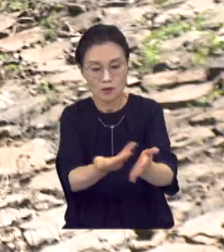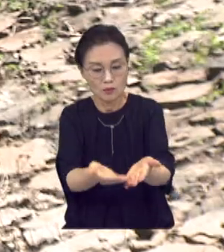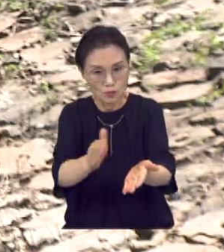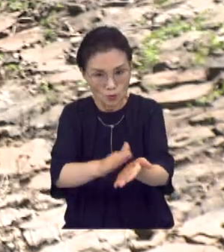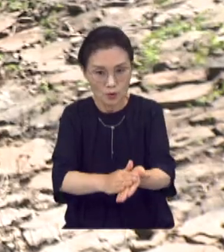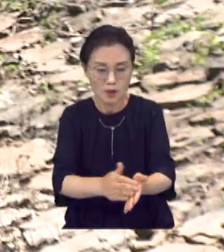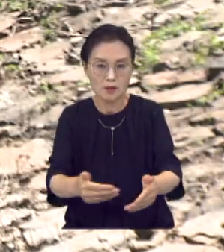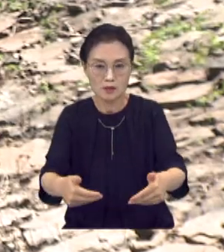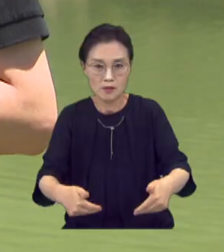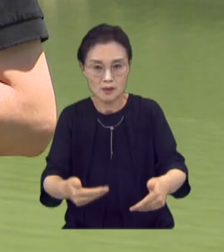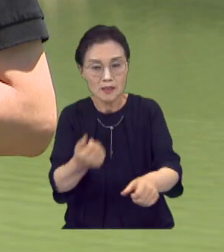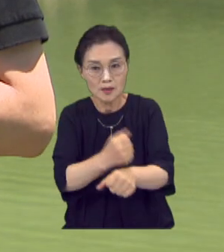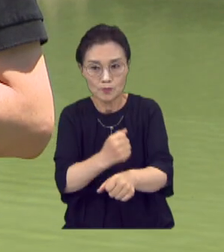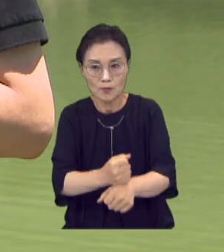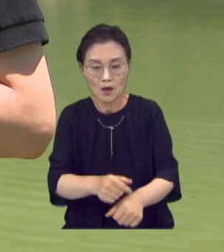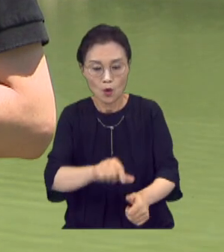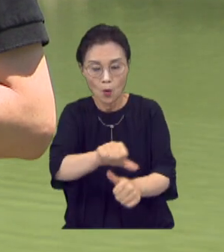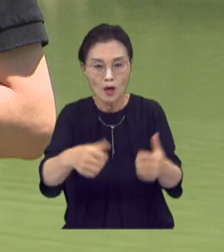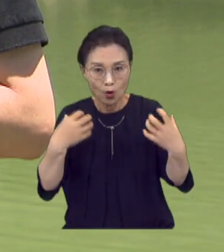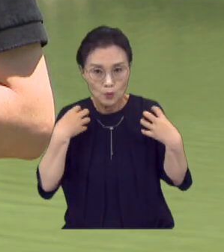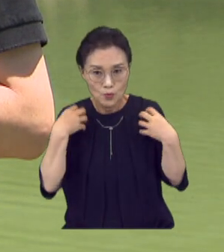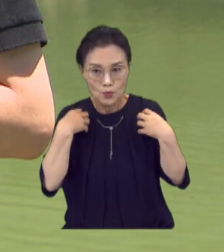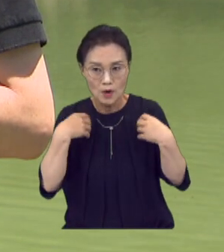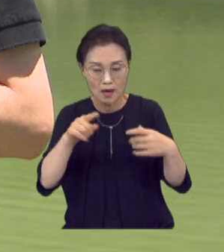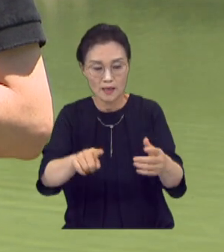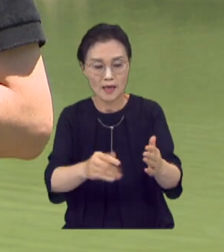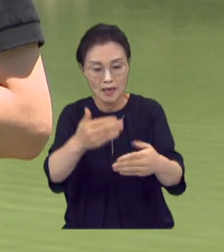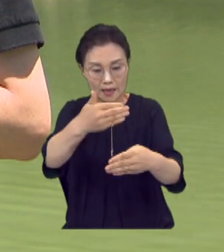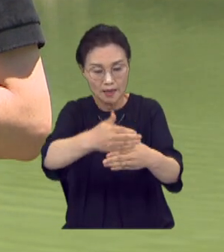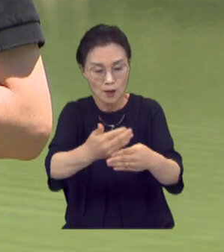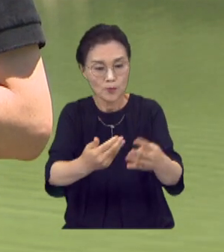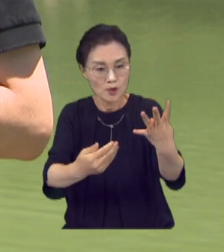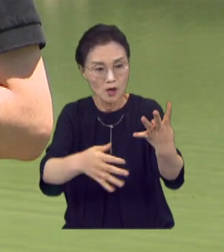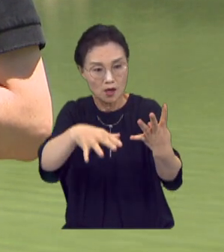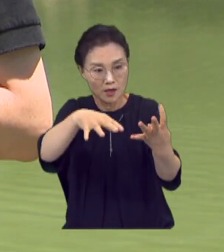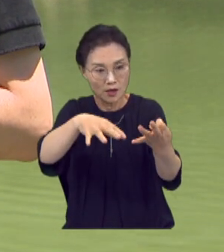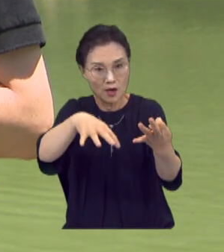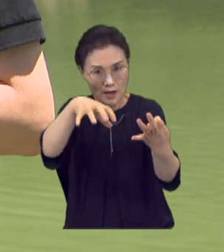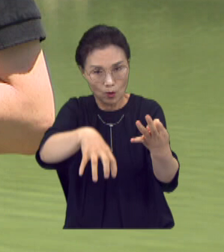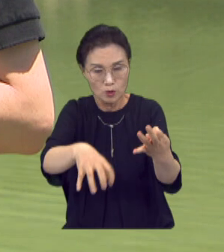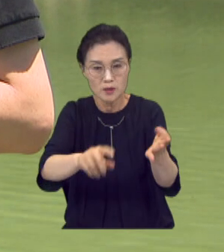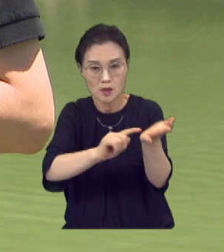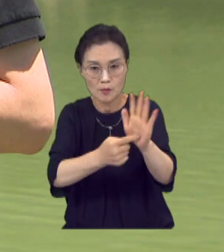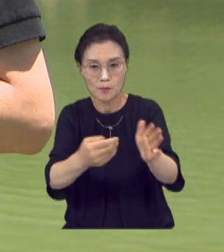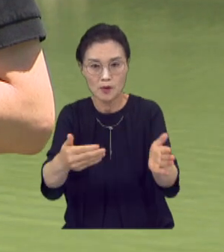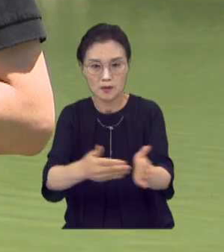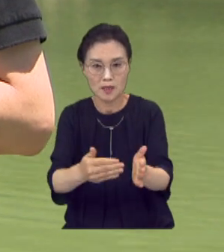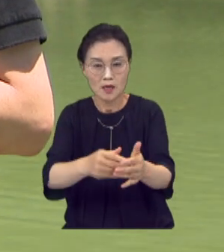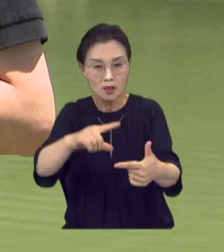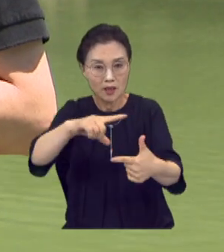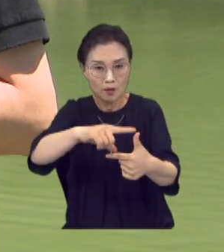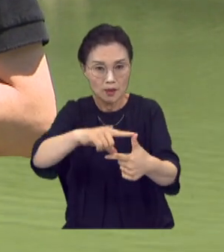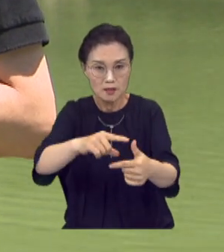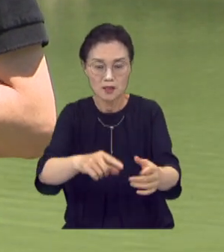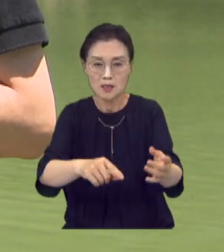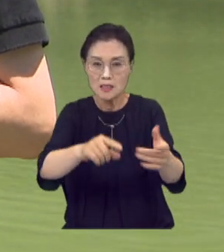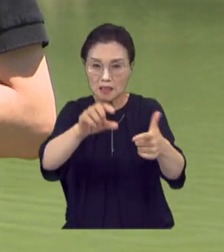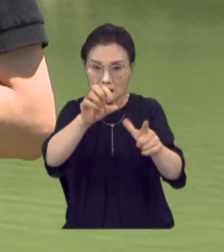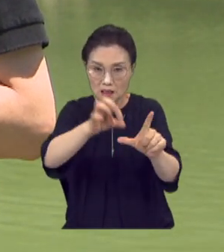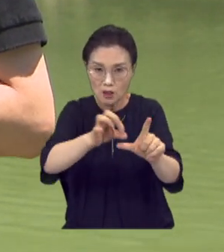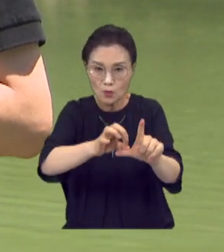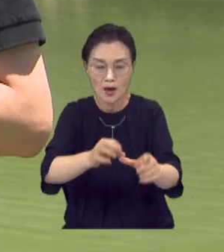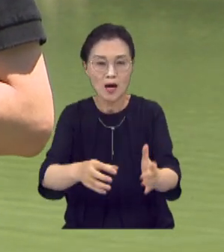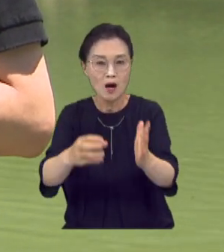추진합니다. 환경부가 기후 대응 댐 후보지 14곳을 발표했습니다. 경남에서는 이곳 어령과